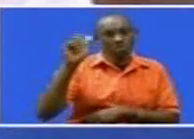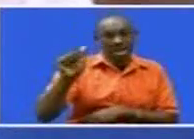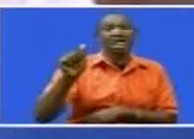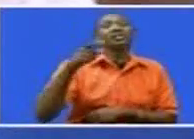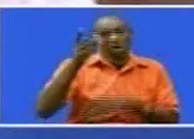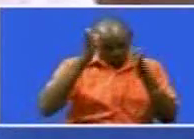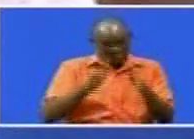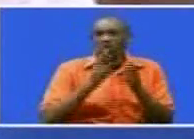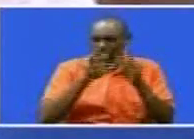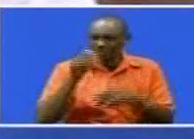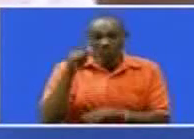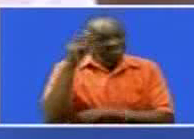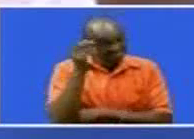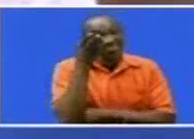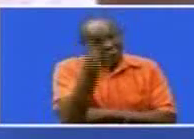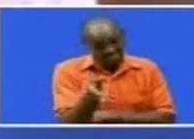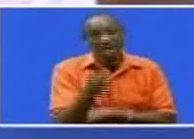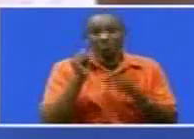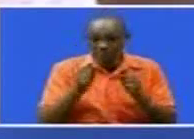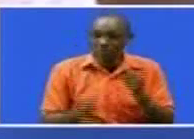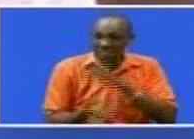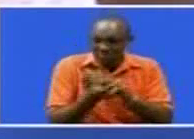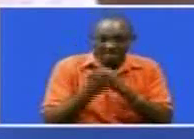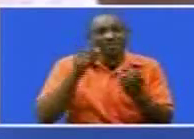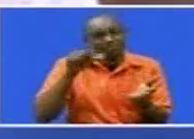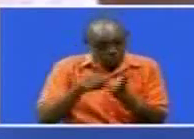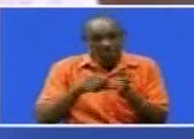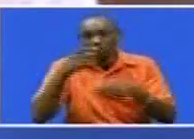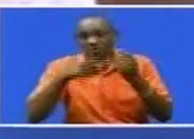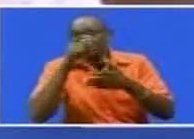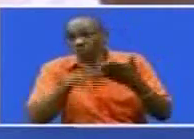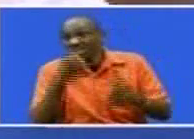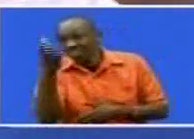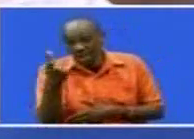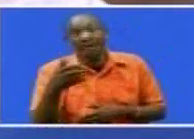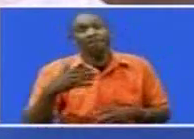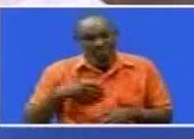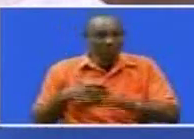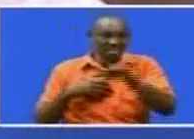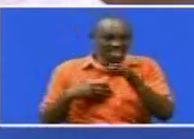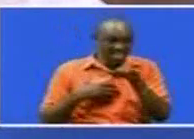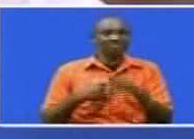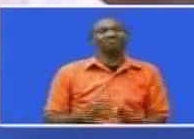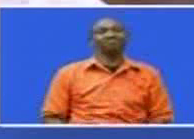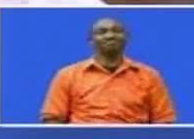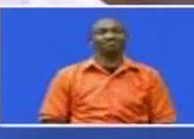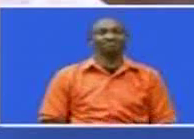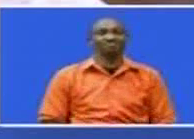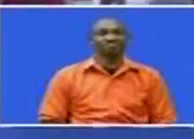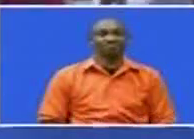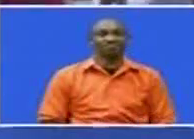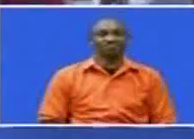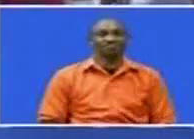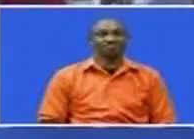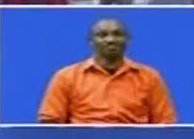Francis Otomwa ametuandalia taarifa ya namna uzoezi la uchaguzi lilivyoandaliwa na wakazi wa sehemu hiyo.